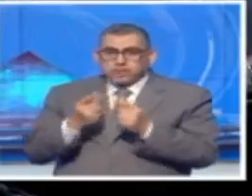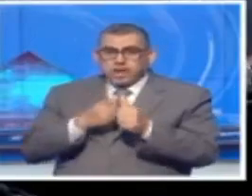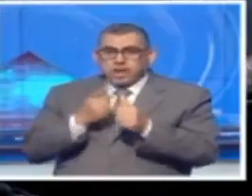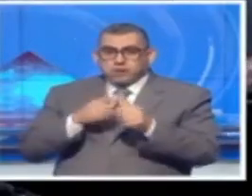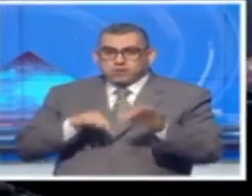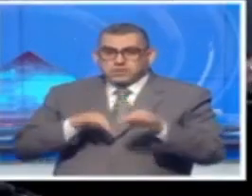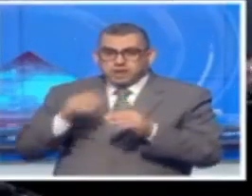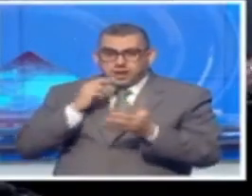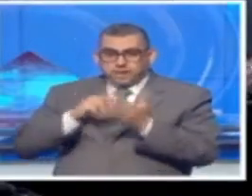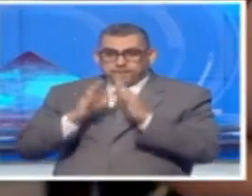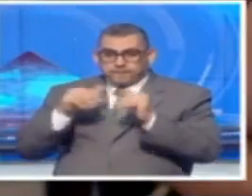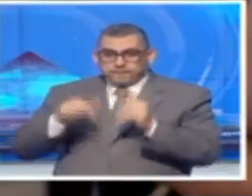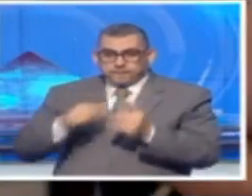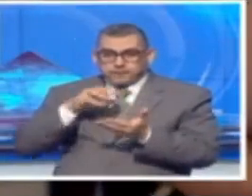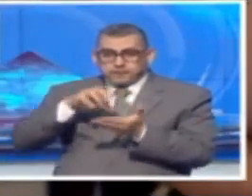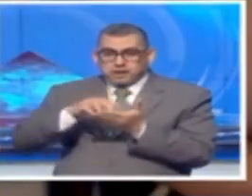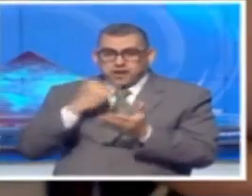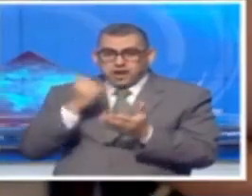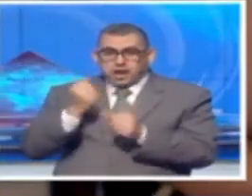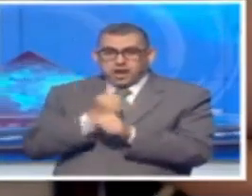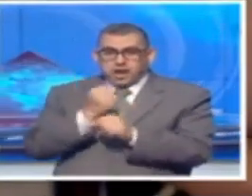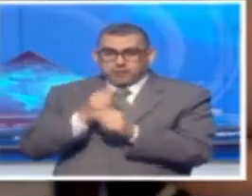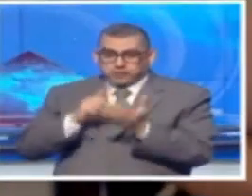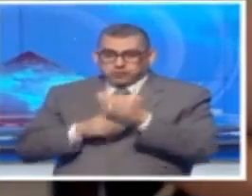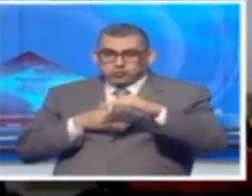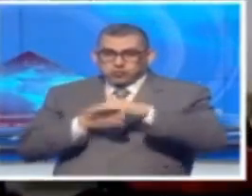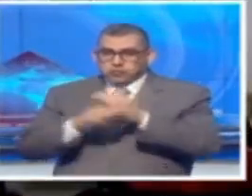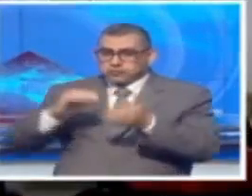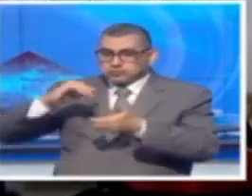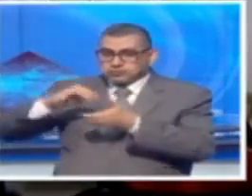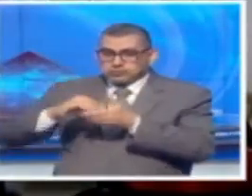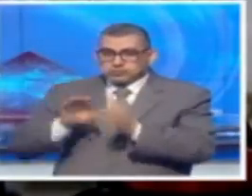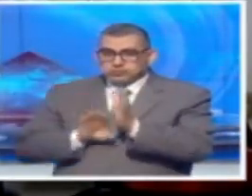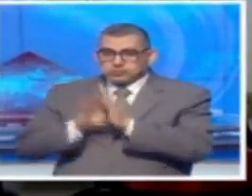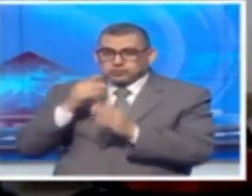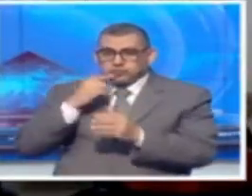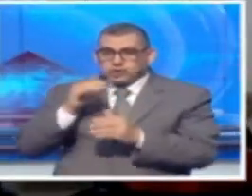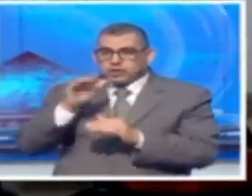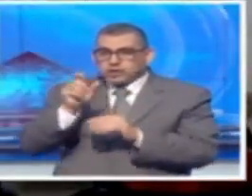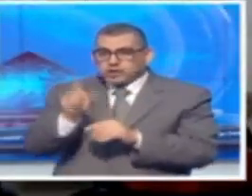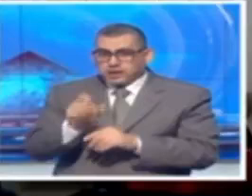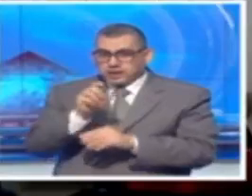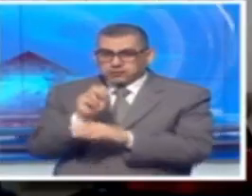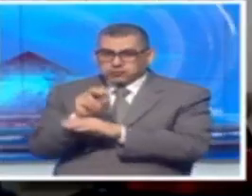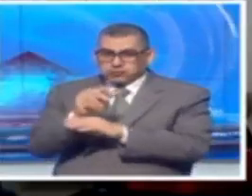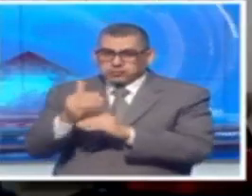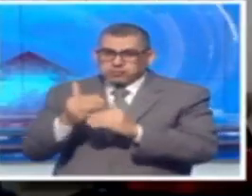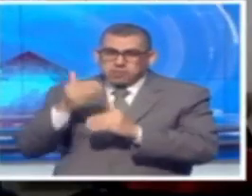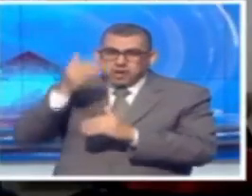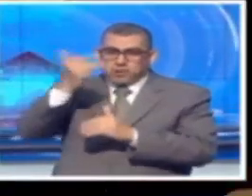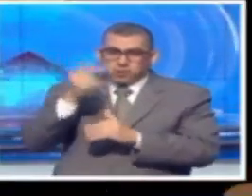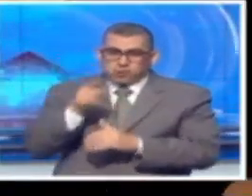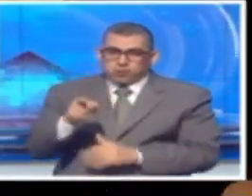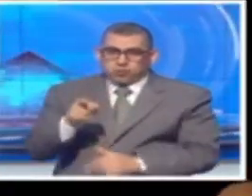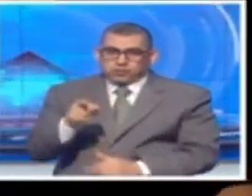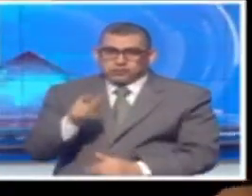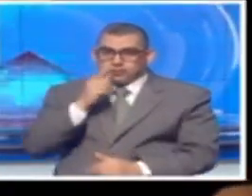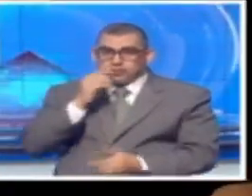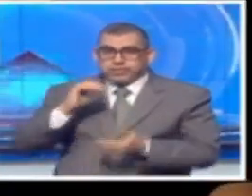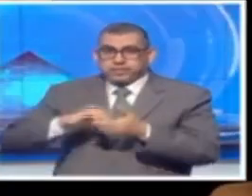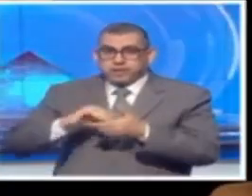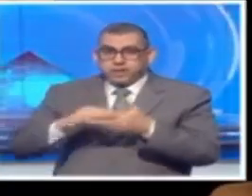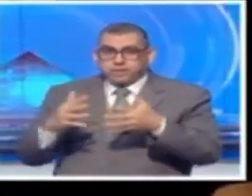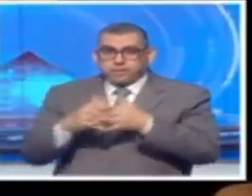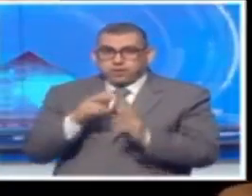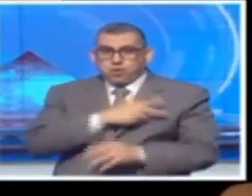السياسة المصرية والأدلة العالمية ذات الصلة لتنمية رأس المال البشري على المدى الطويل. بالتعاون